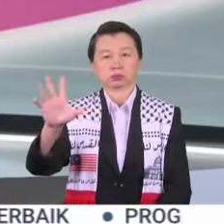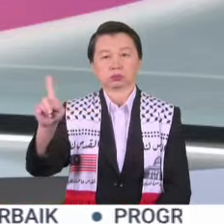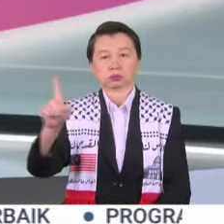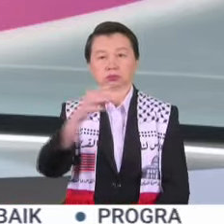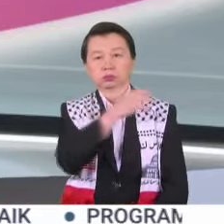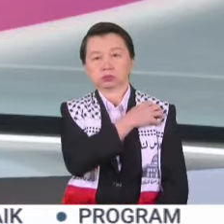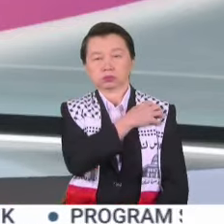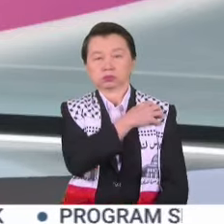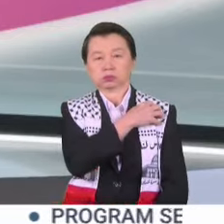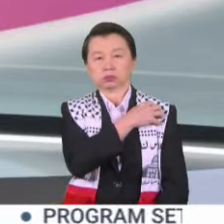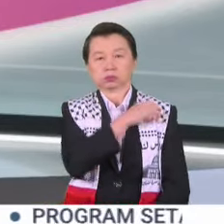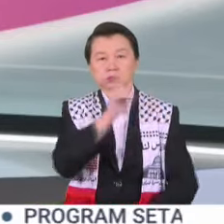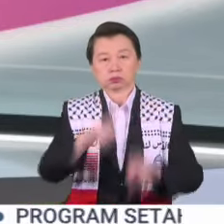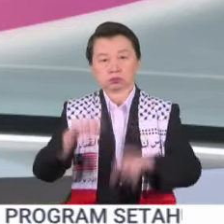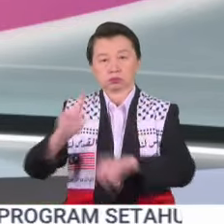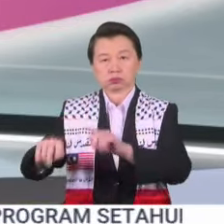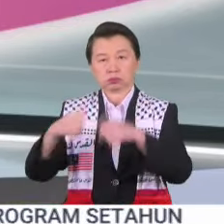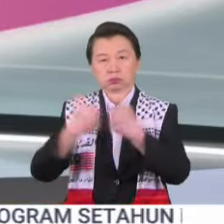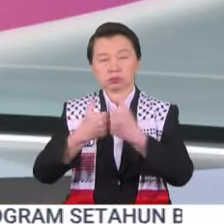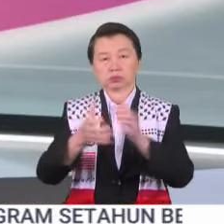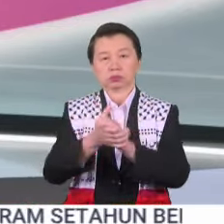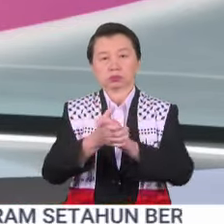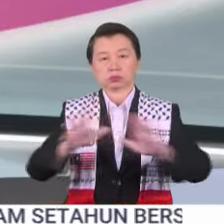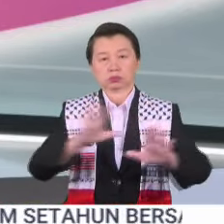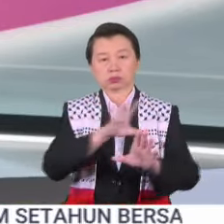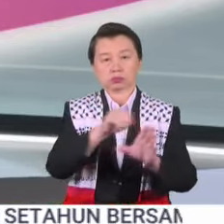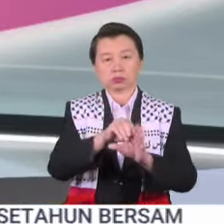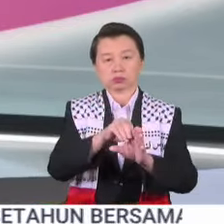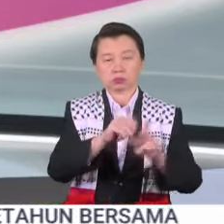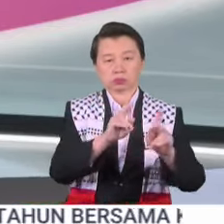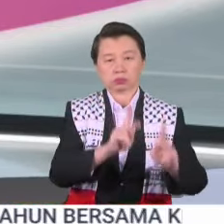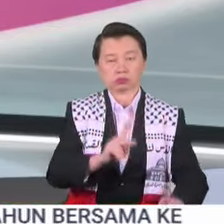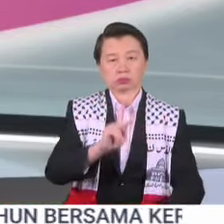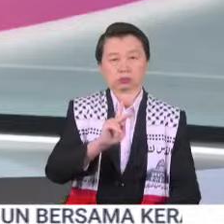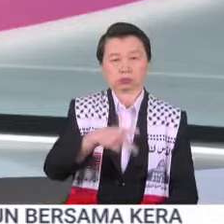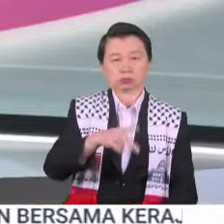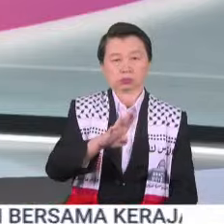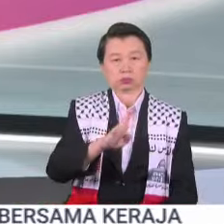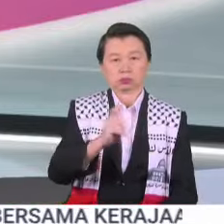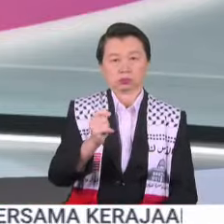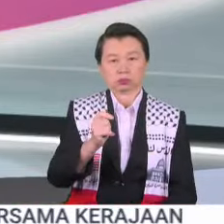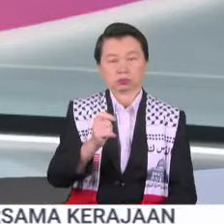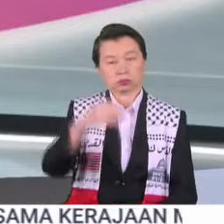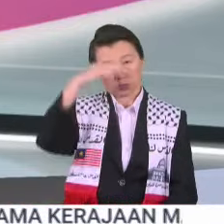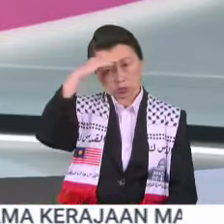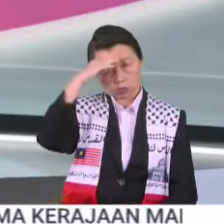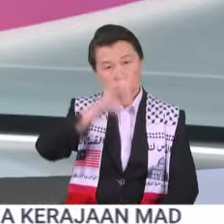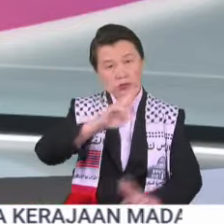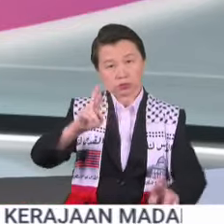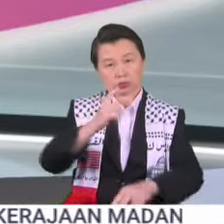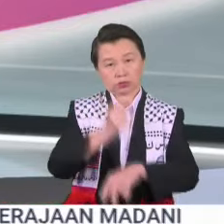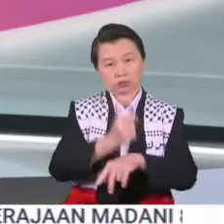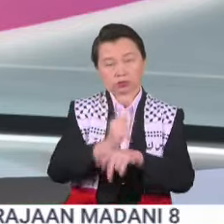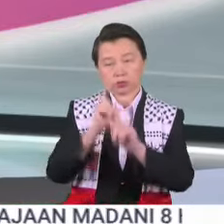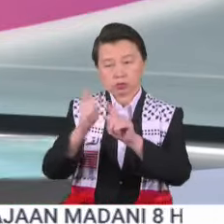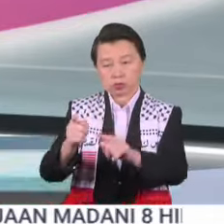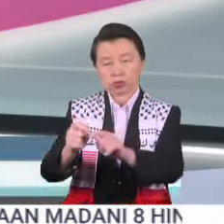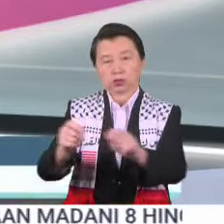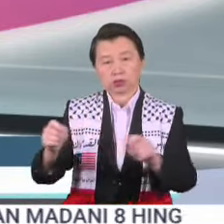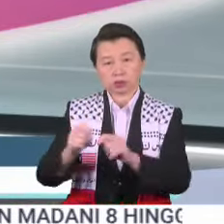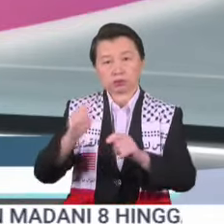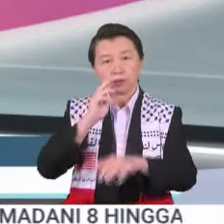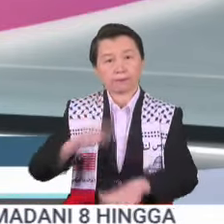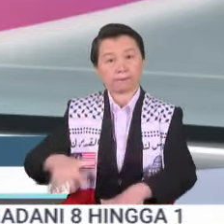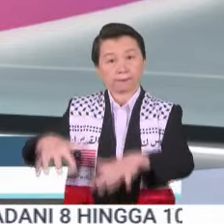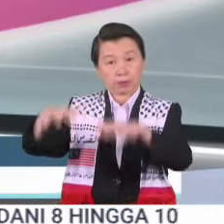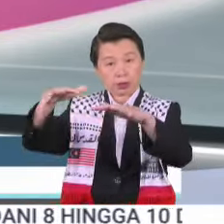RM13,751 pegawai dan anggota pelbagai agensi keselamatan termasuk pihak berkuasa tempatan, PBT di Johor, sedia ditugaskan ke lokasi bencana